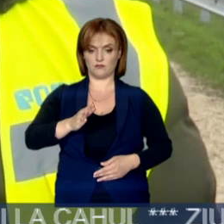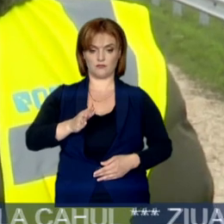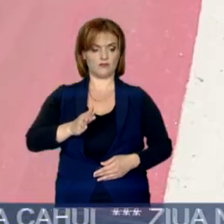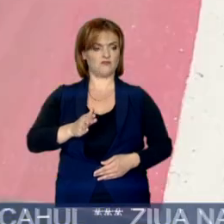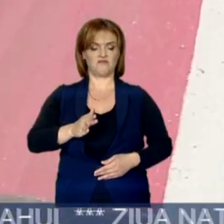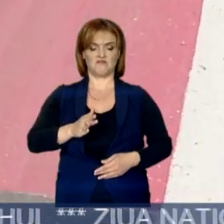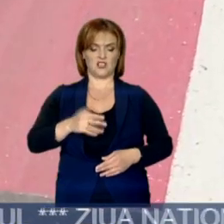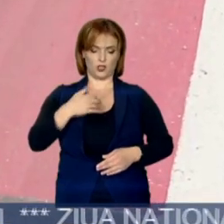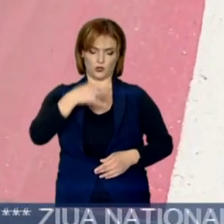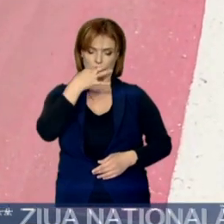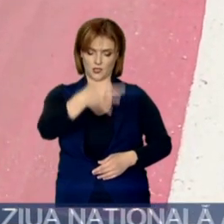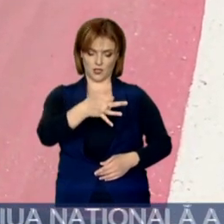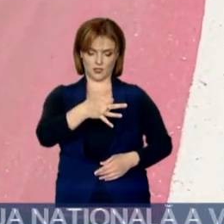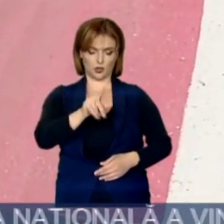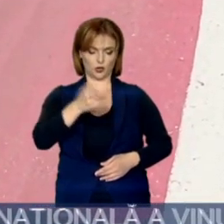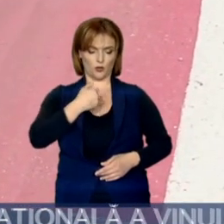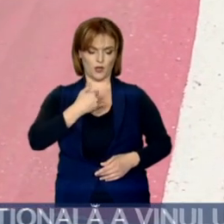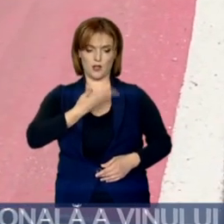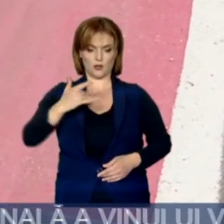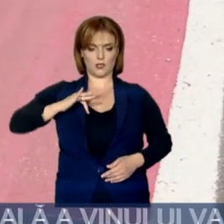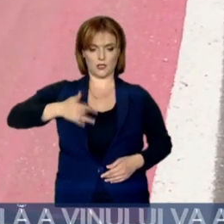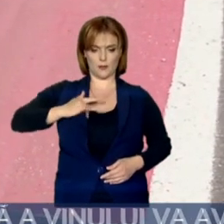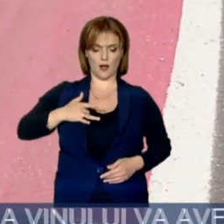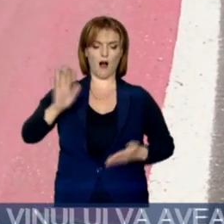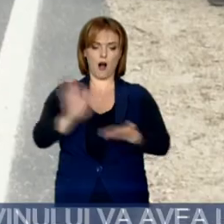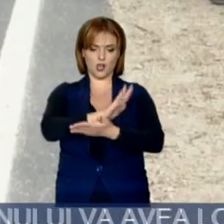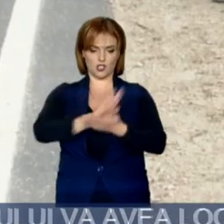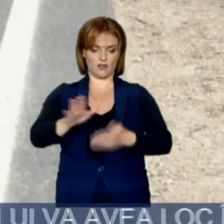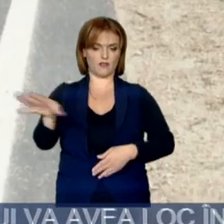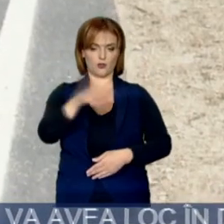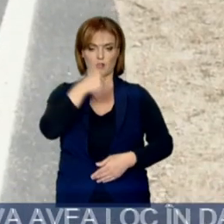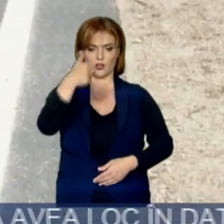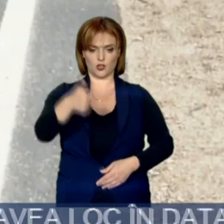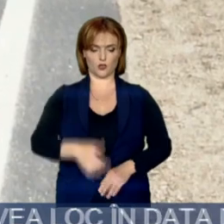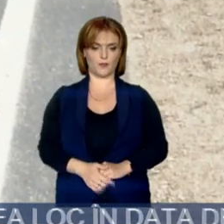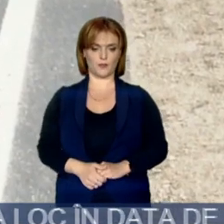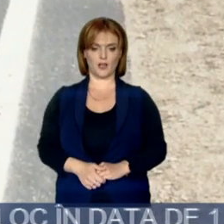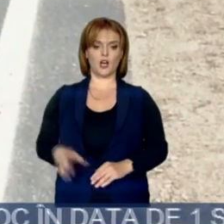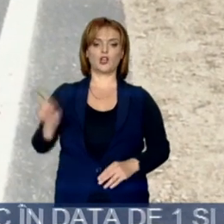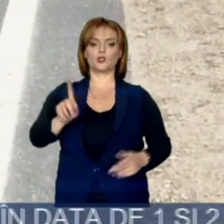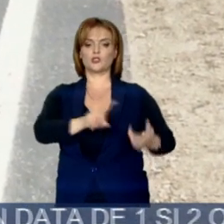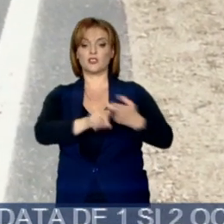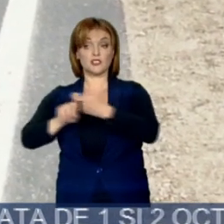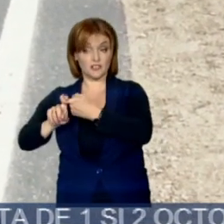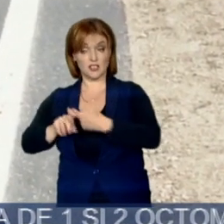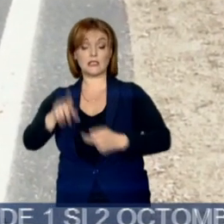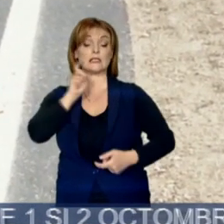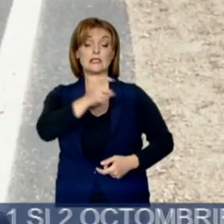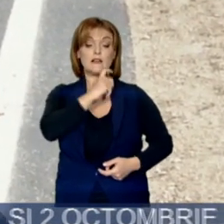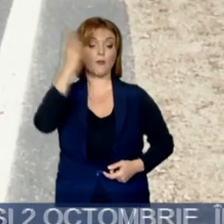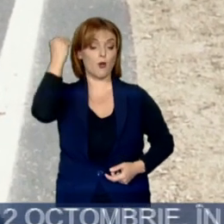dubii privind calitatea, fiecare poate să se convingă pe loc. În ceea ce vizează Nordul Moldovei, avem un obiectiv